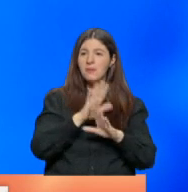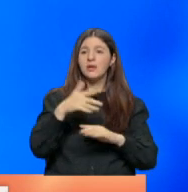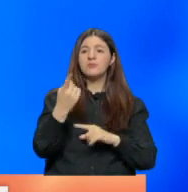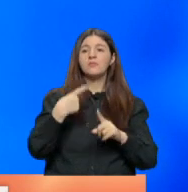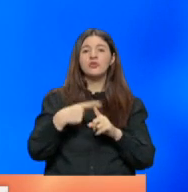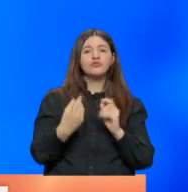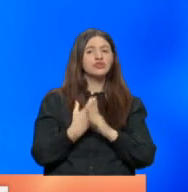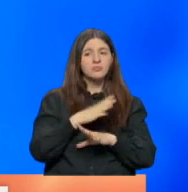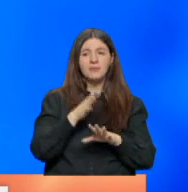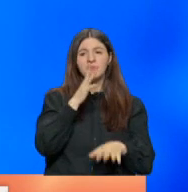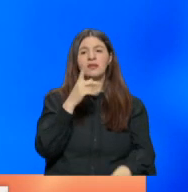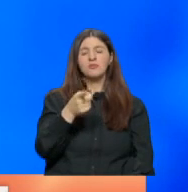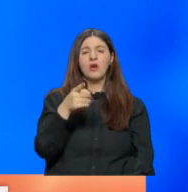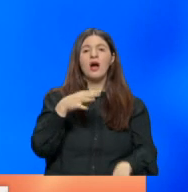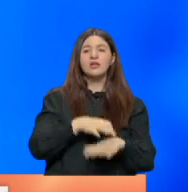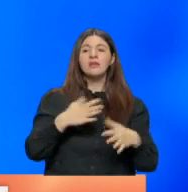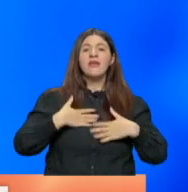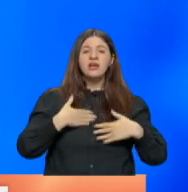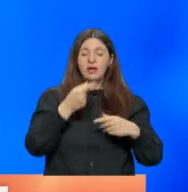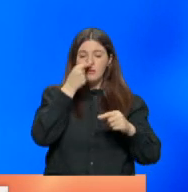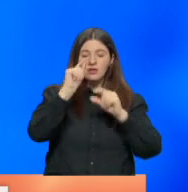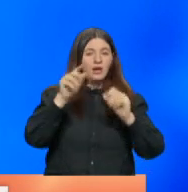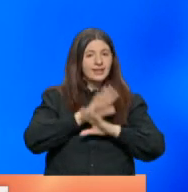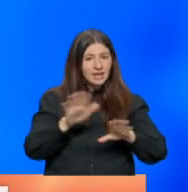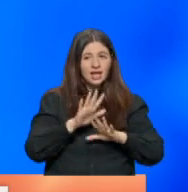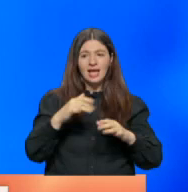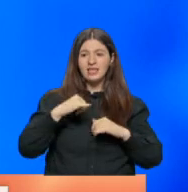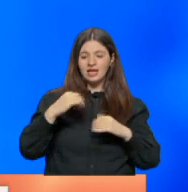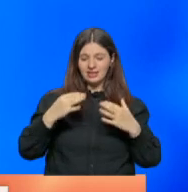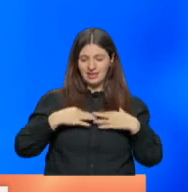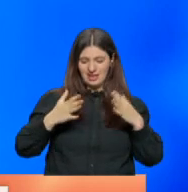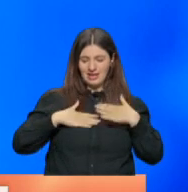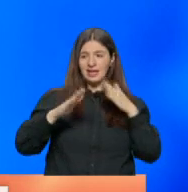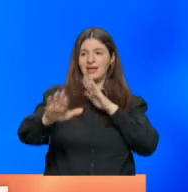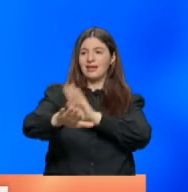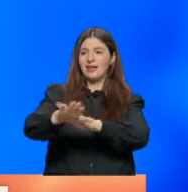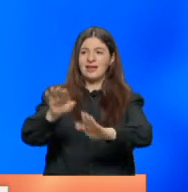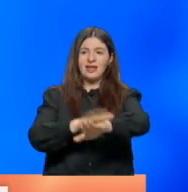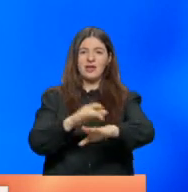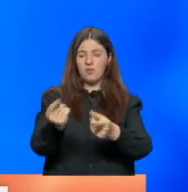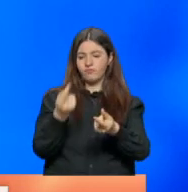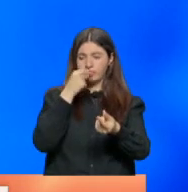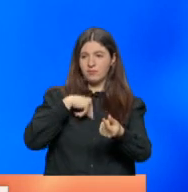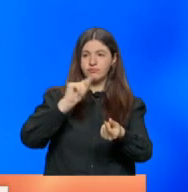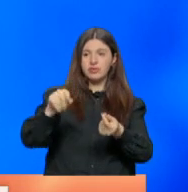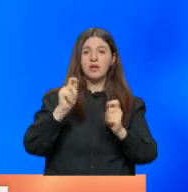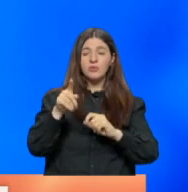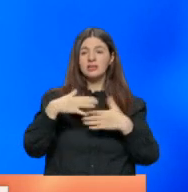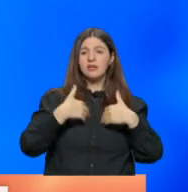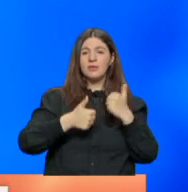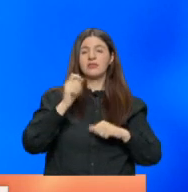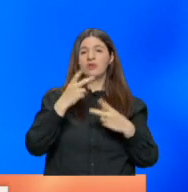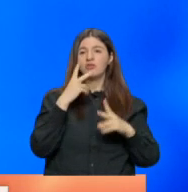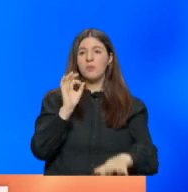vakaya rastlanmadı bilindiği gibi. Bu hastalık solunum yoluyla değil, yakın fiziksel temasla bulaşıyor. Sağlık Bakanı'nın yapmış